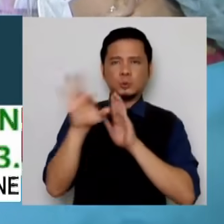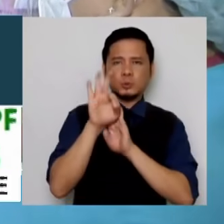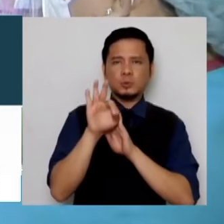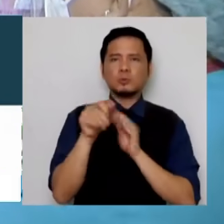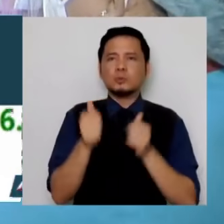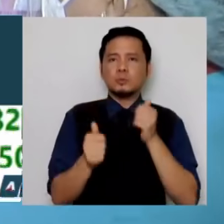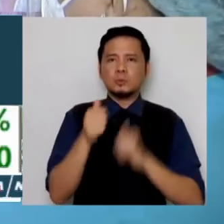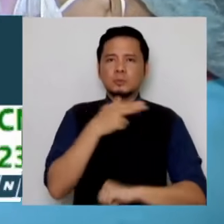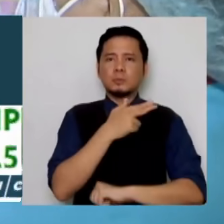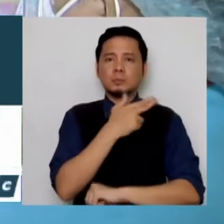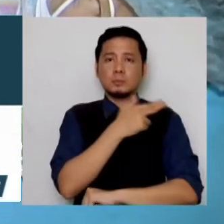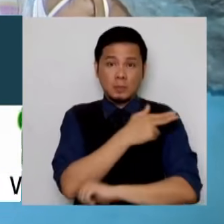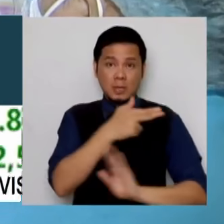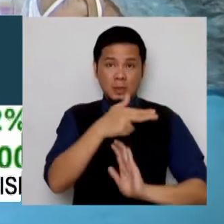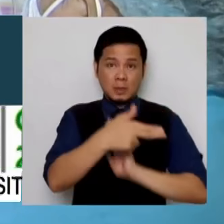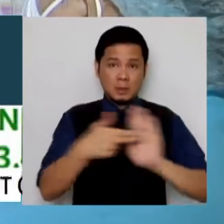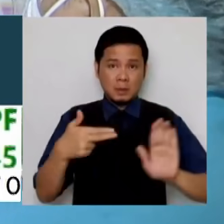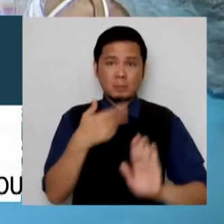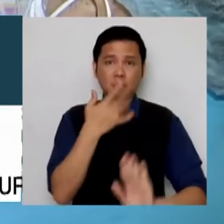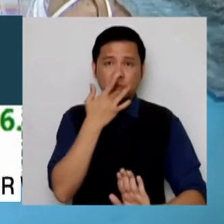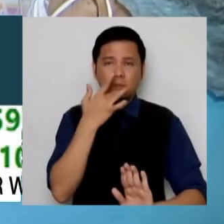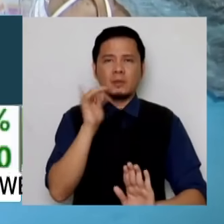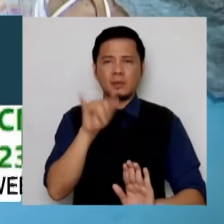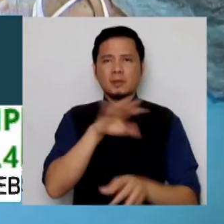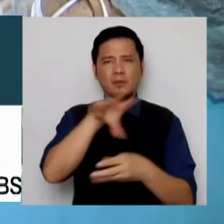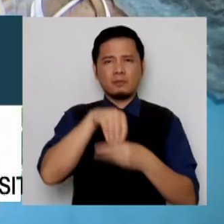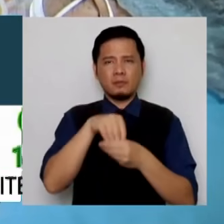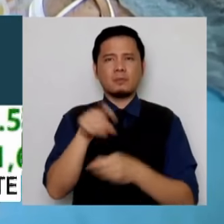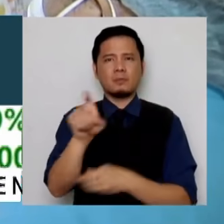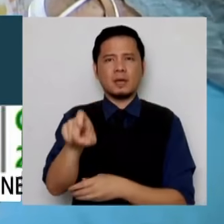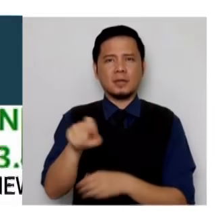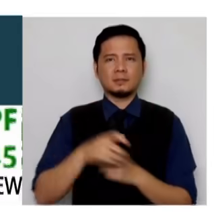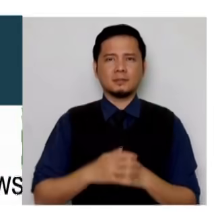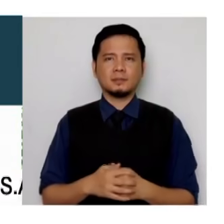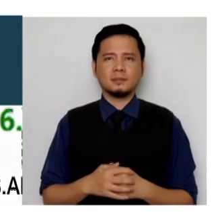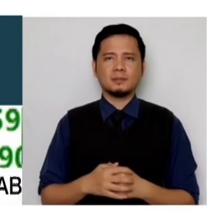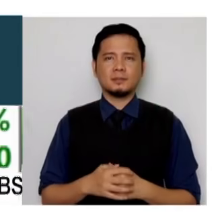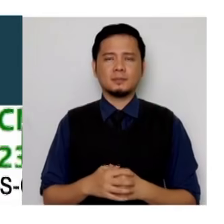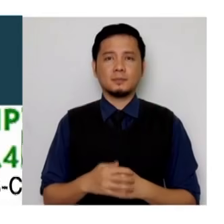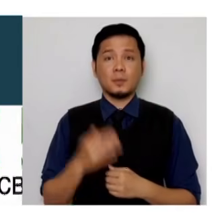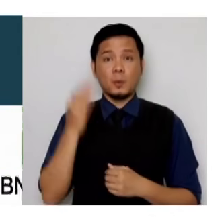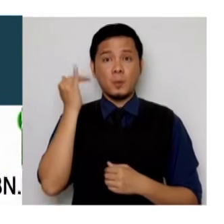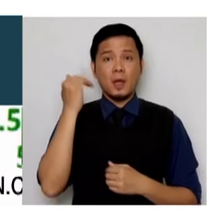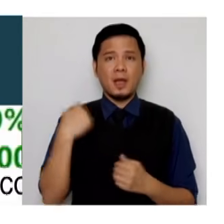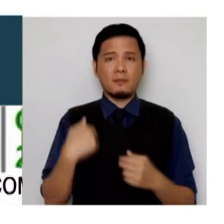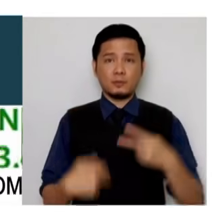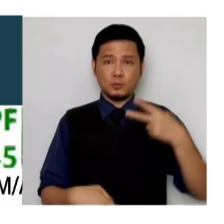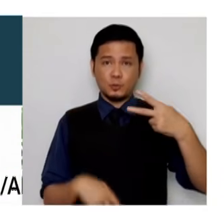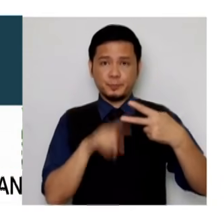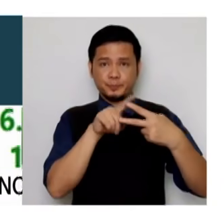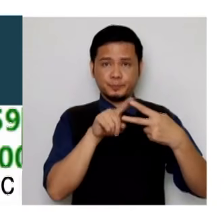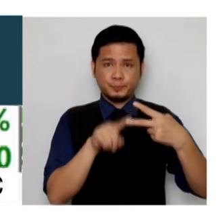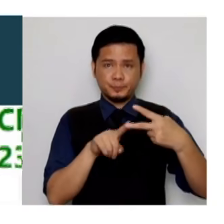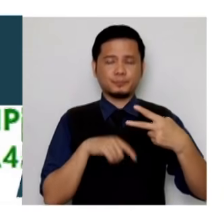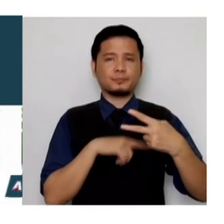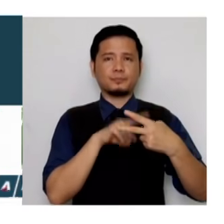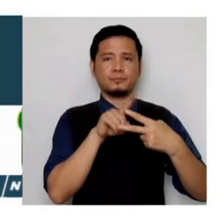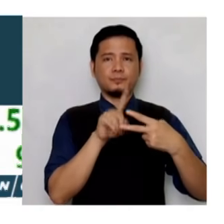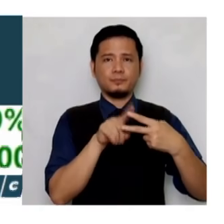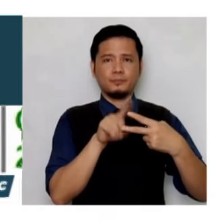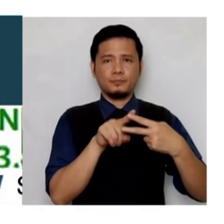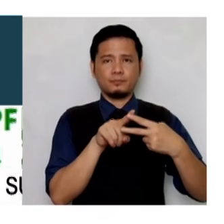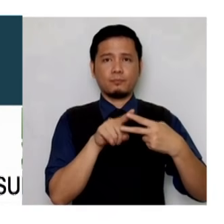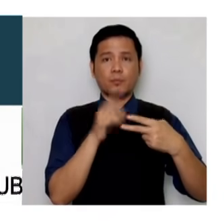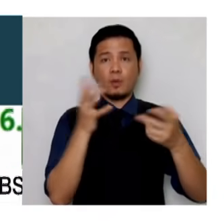yung kung anong bakuna yung gusto niya. Oh. Kasi dalawang punto po dyan din eh, Mayor. Yung isa is, you know, you want to